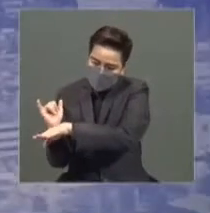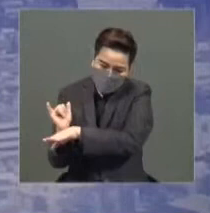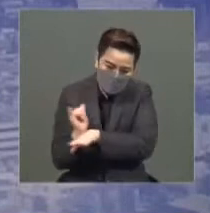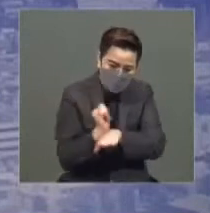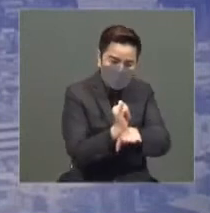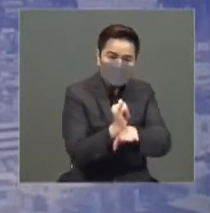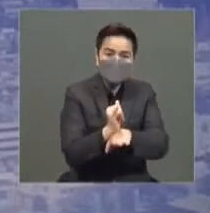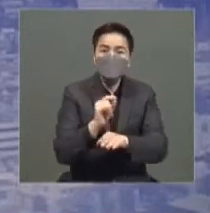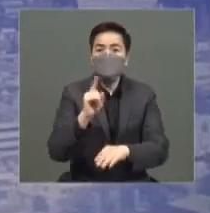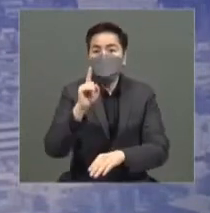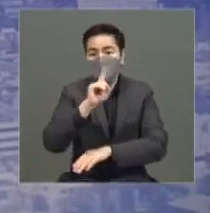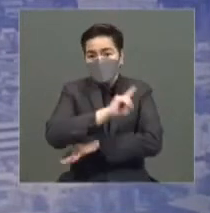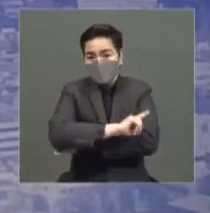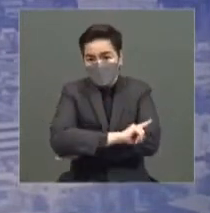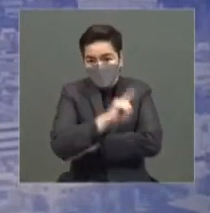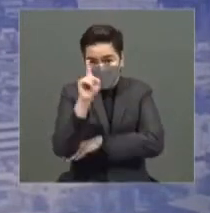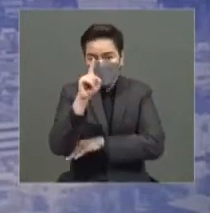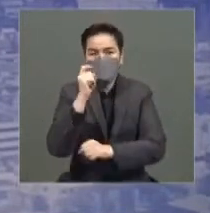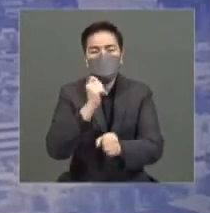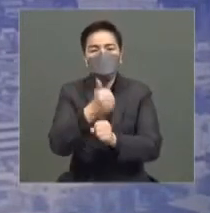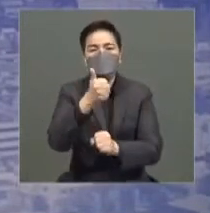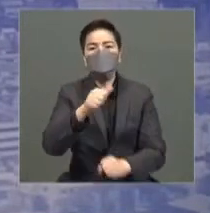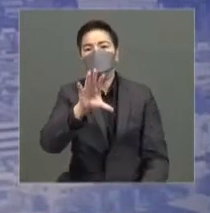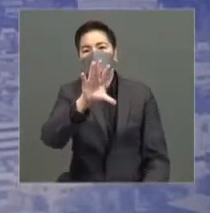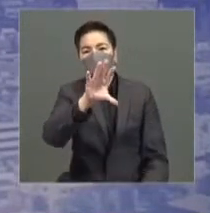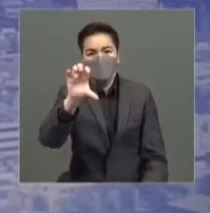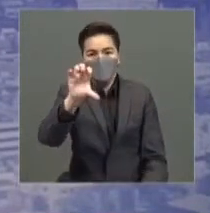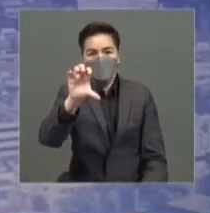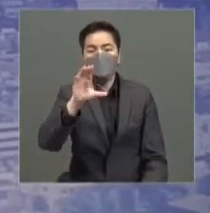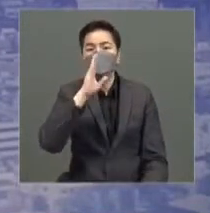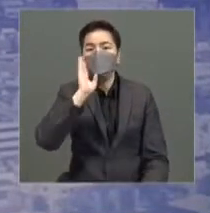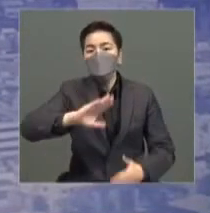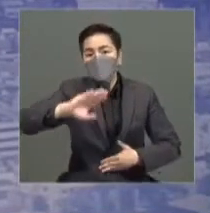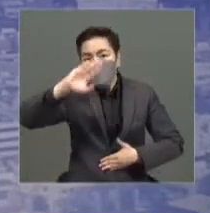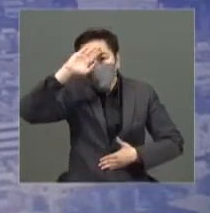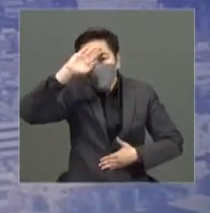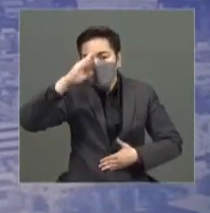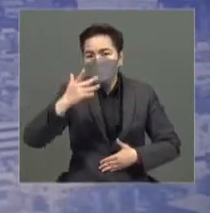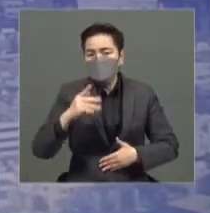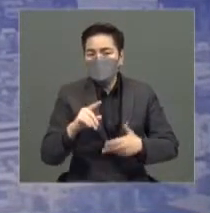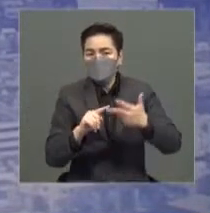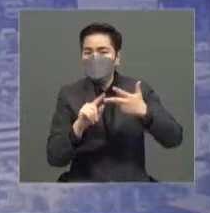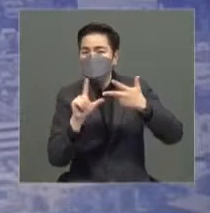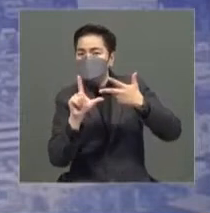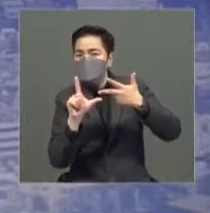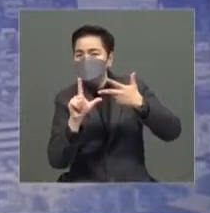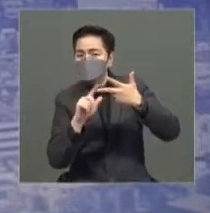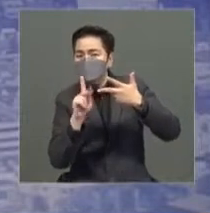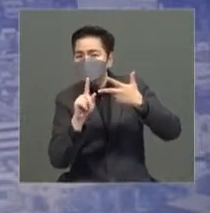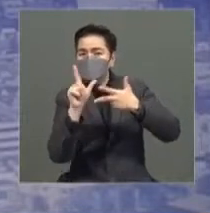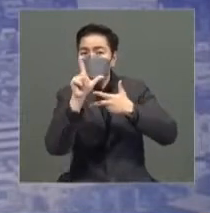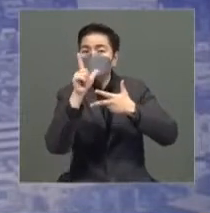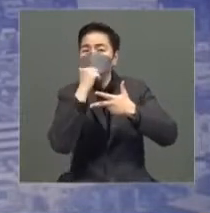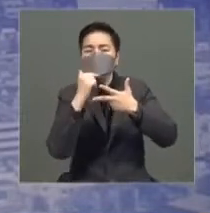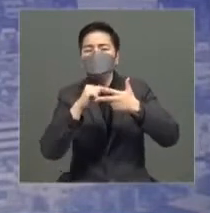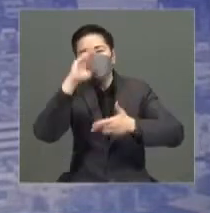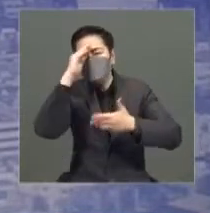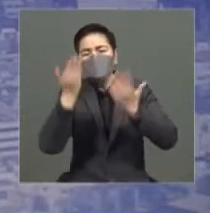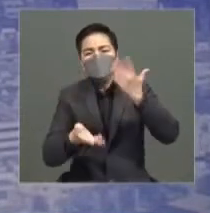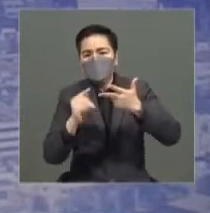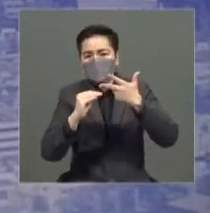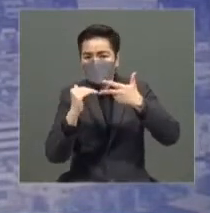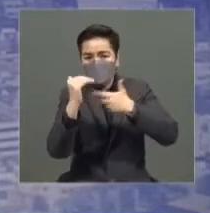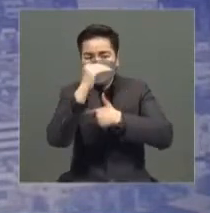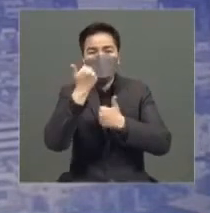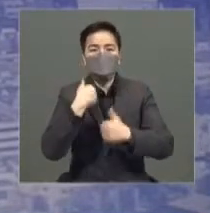ประมาณ500เที่ยวต่อวันค่ะหมายความว่ามีผู้ป่วยรายงานจะเขียวจะเหลืองจะแดงเนี่ยทางกรมการแ